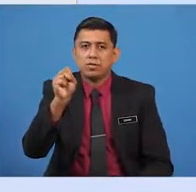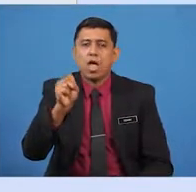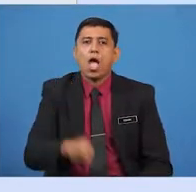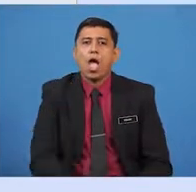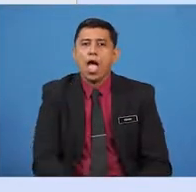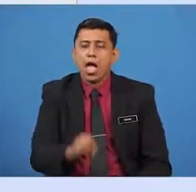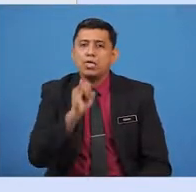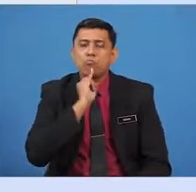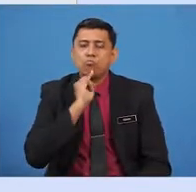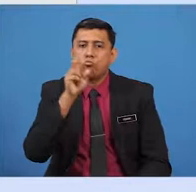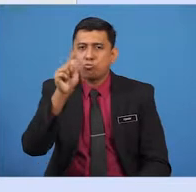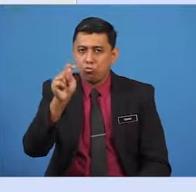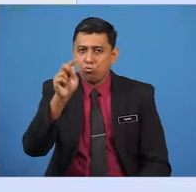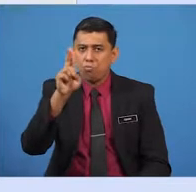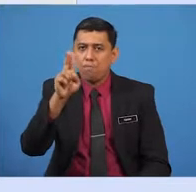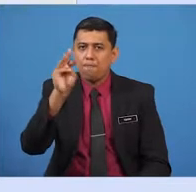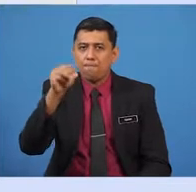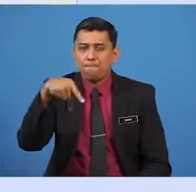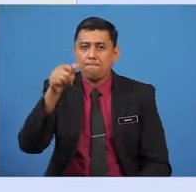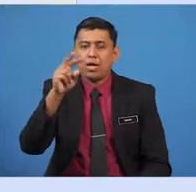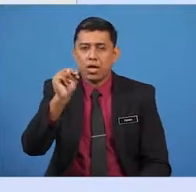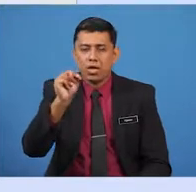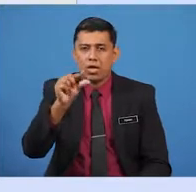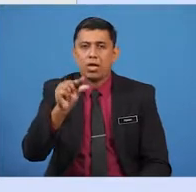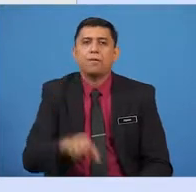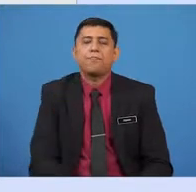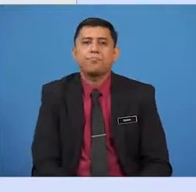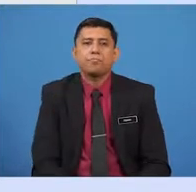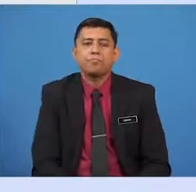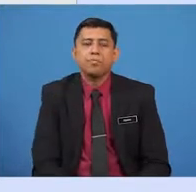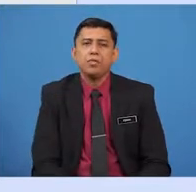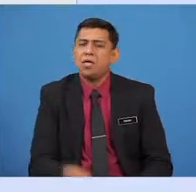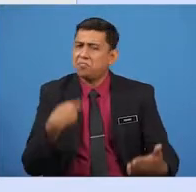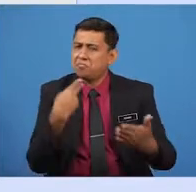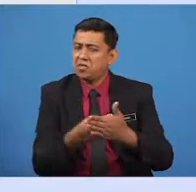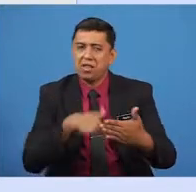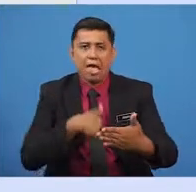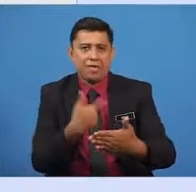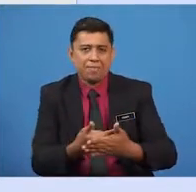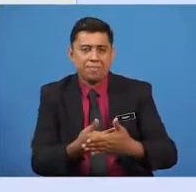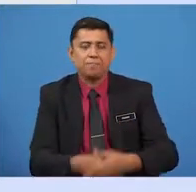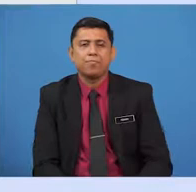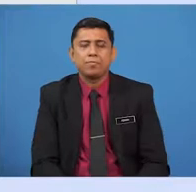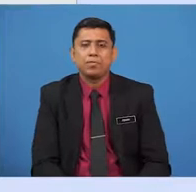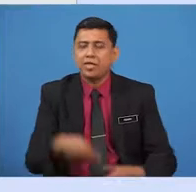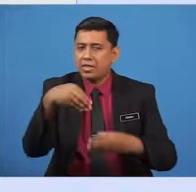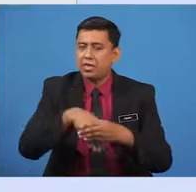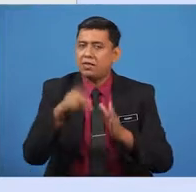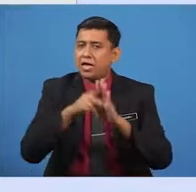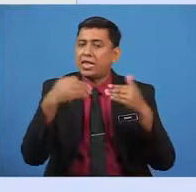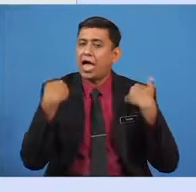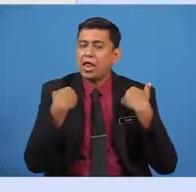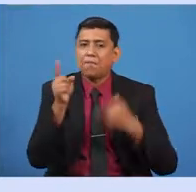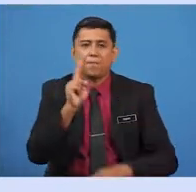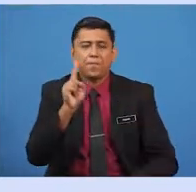Embrio terus berkembang dalam uterus ibu tumpang sehingga dilahirkan. Dalam keadaan